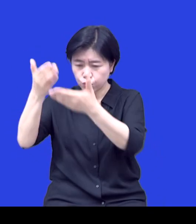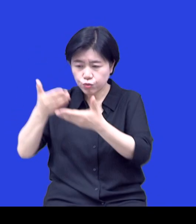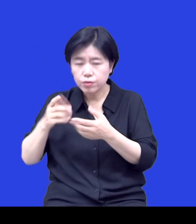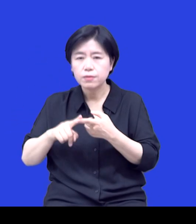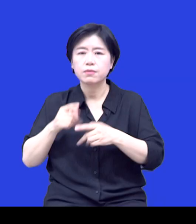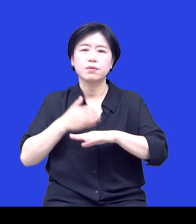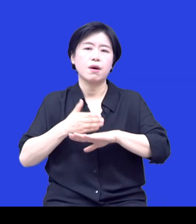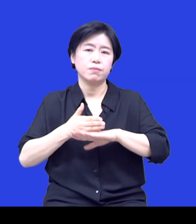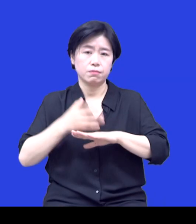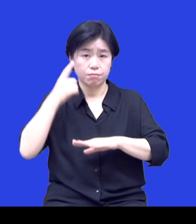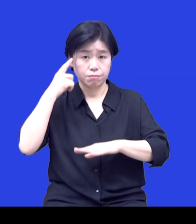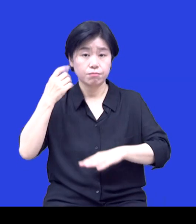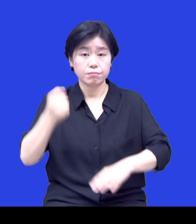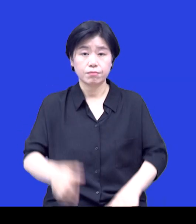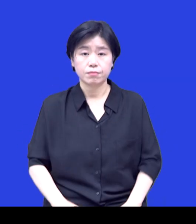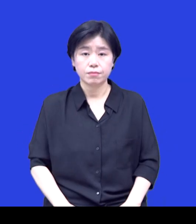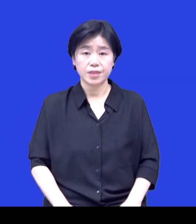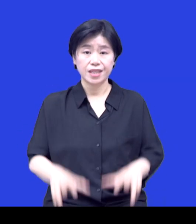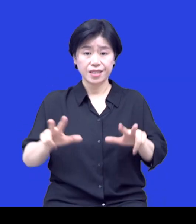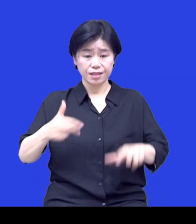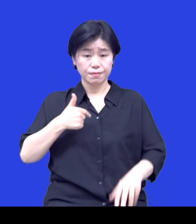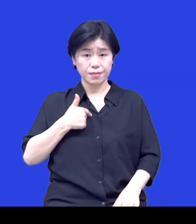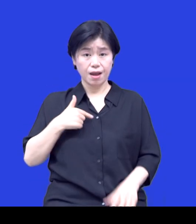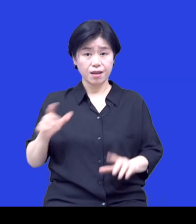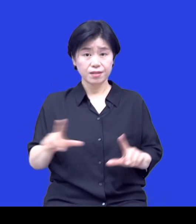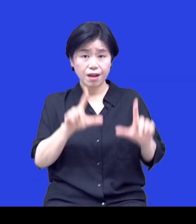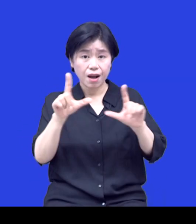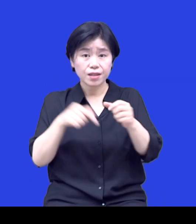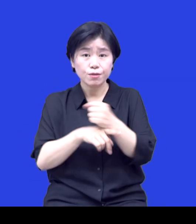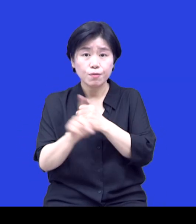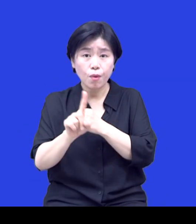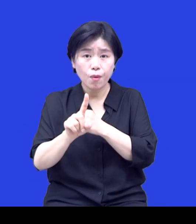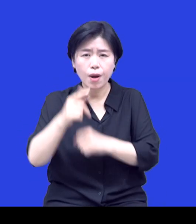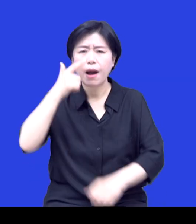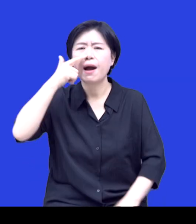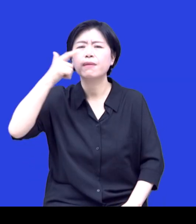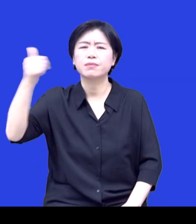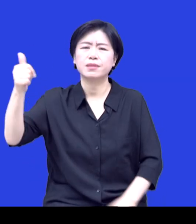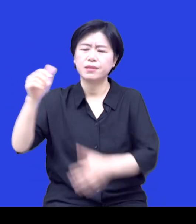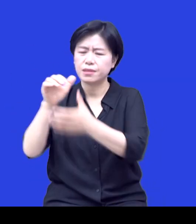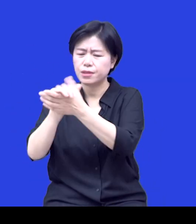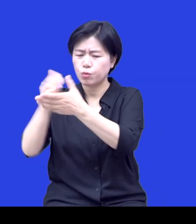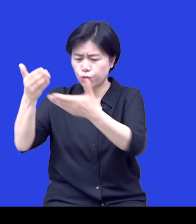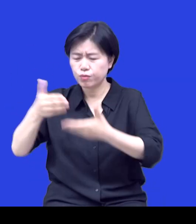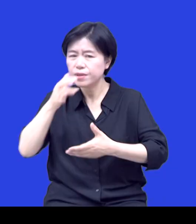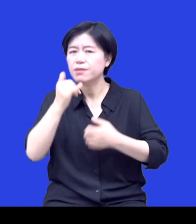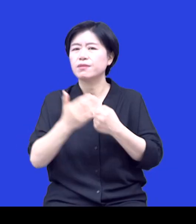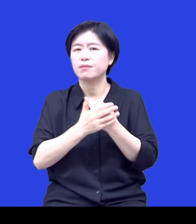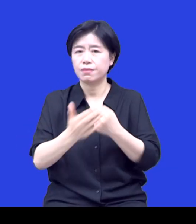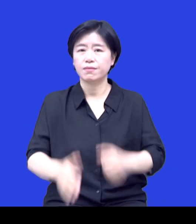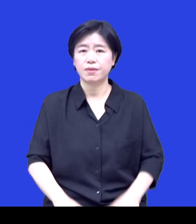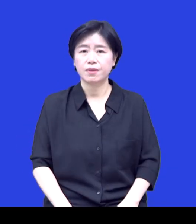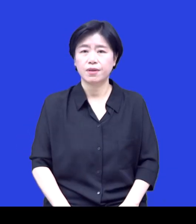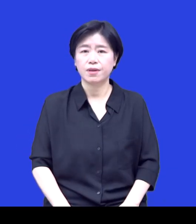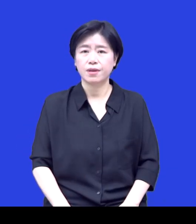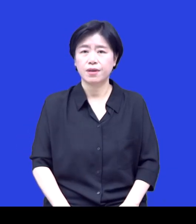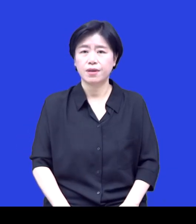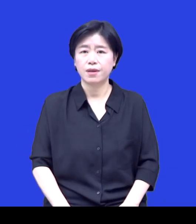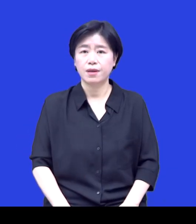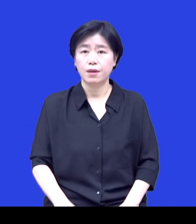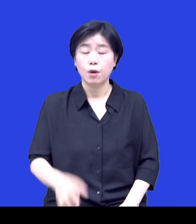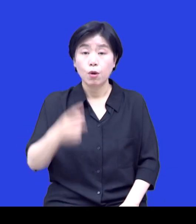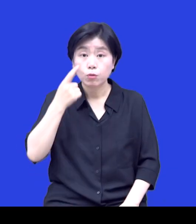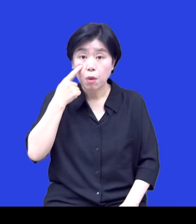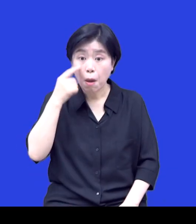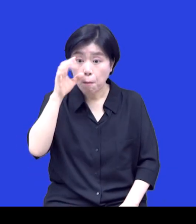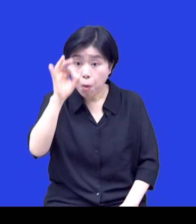저는 음, 내가 나 된 것은 예, 아버지의 기도 덕분이라고 늘 생각을 해요. 예, 예, 해준 것이 아무것도 없는데 예, 그 보이지 않는 기도가